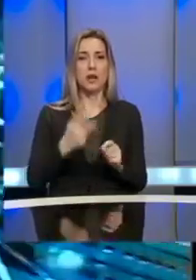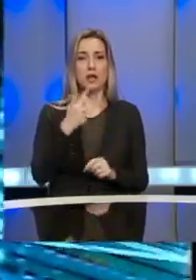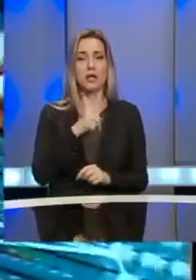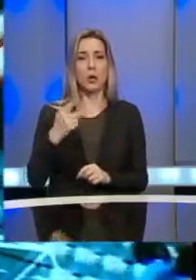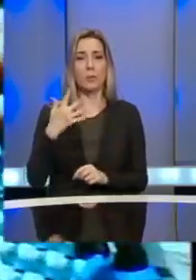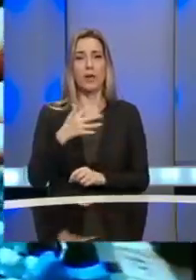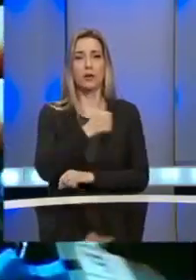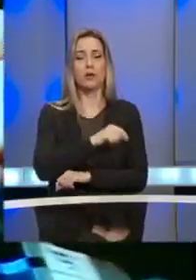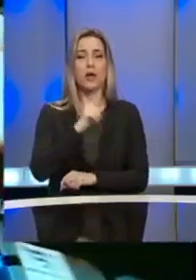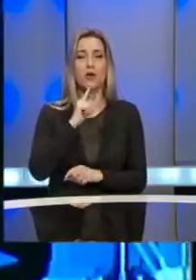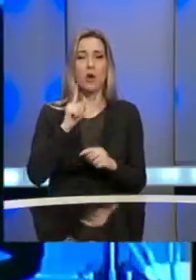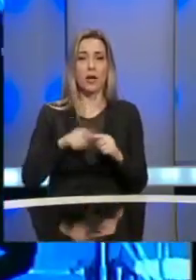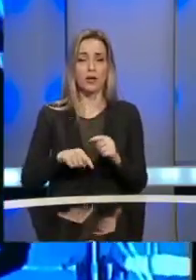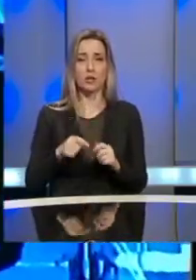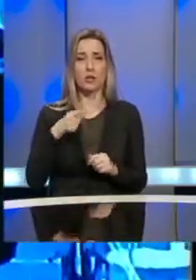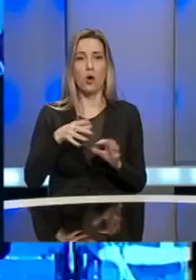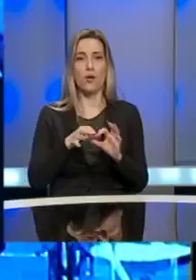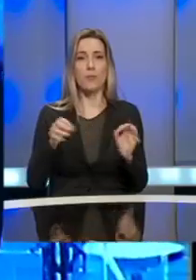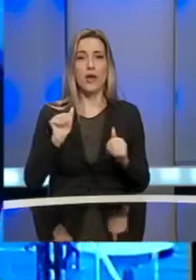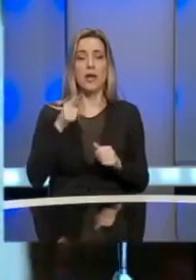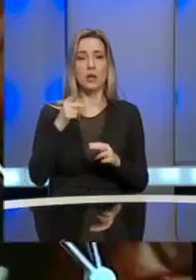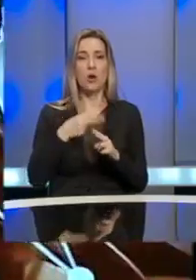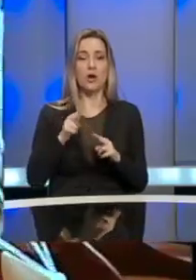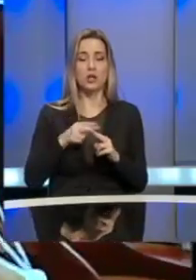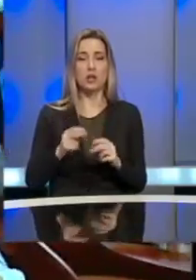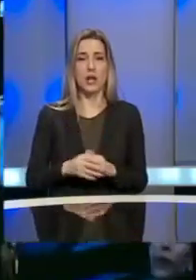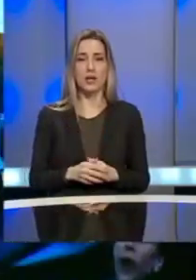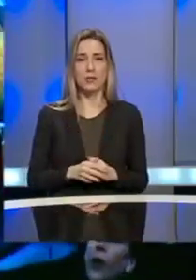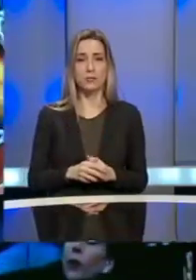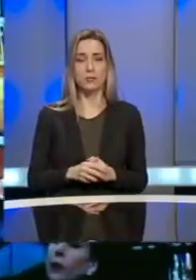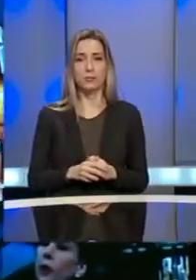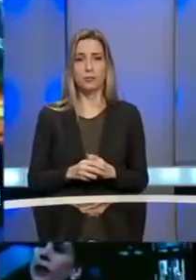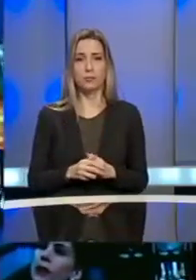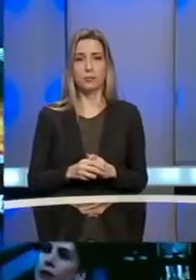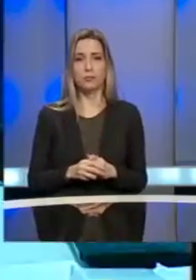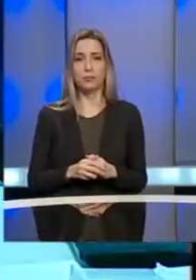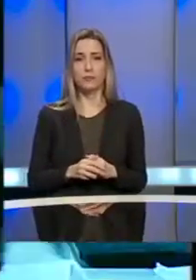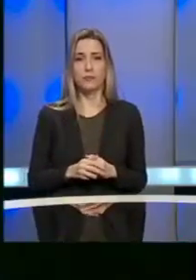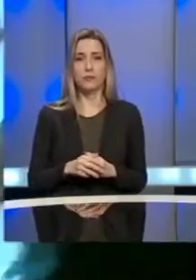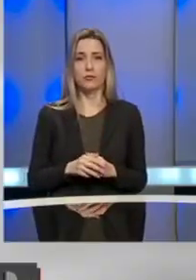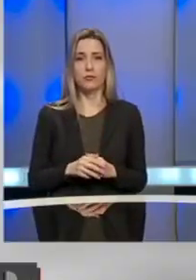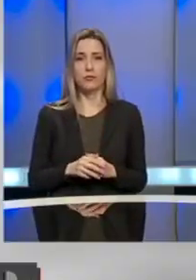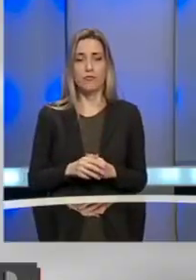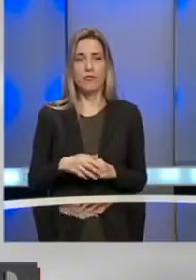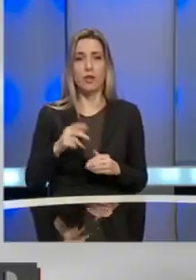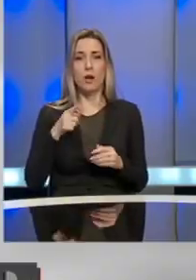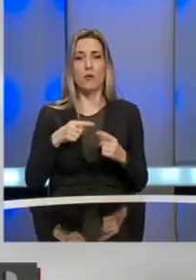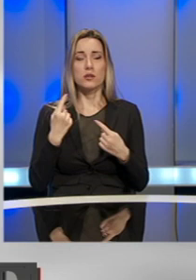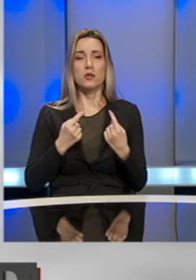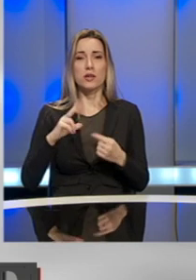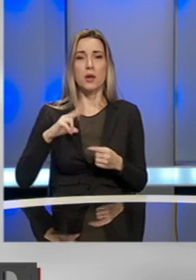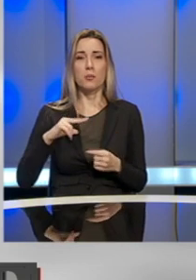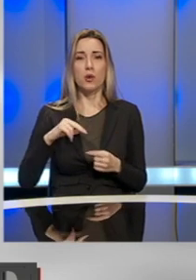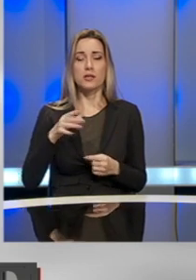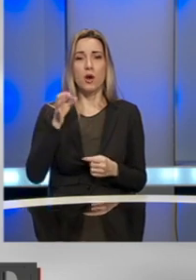5 godina za one koji krše ove mjere. Je li to rješenje, gospodine Čampara? A kada imate ovu situaciju da policija, evo